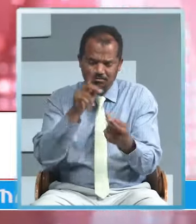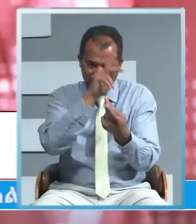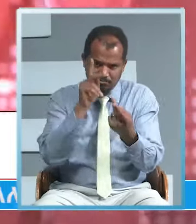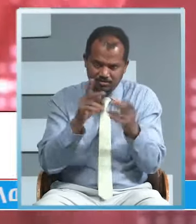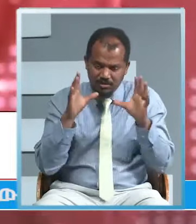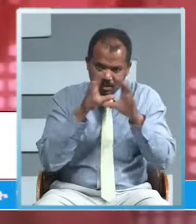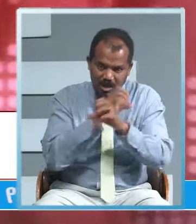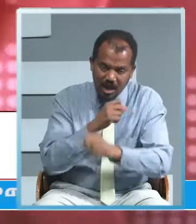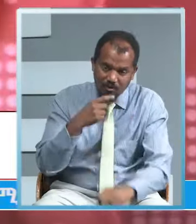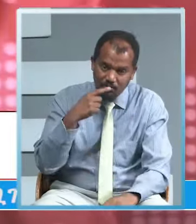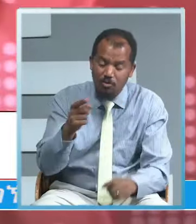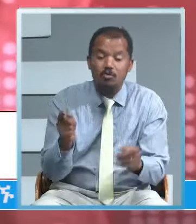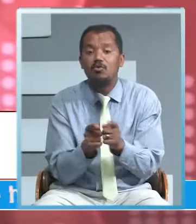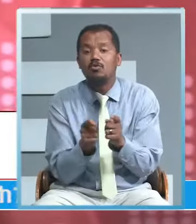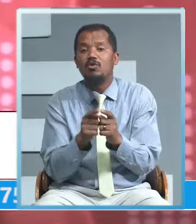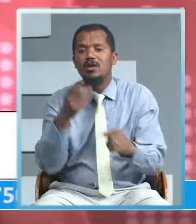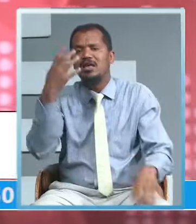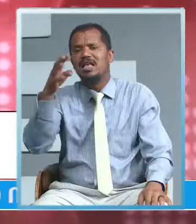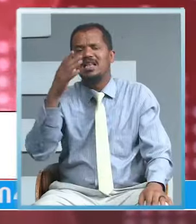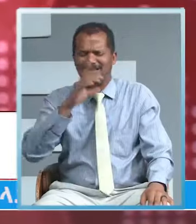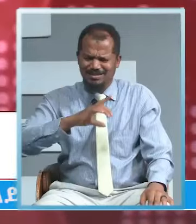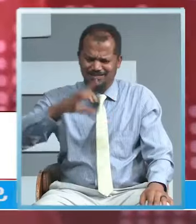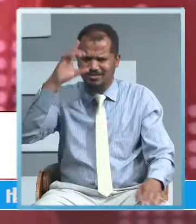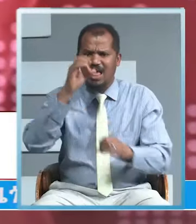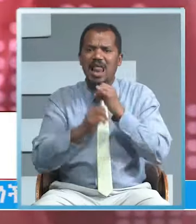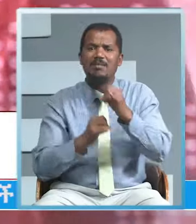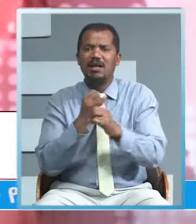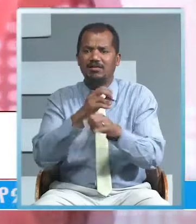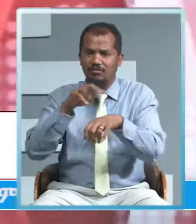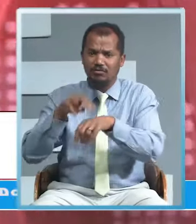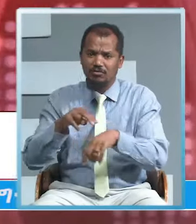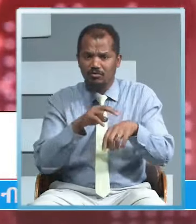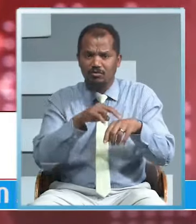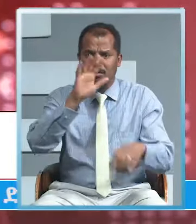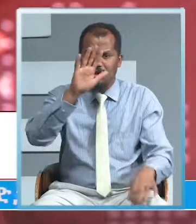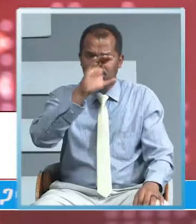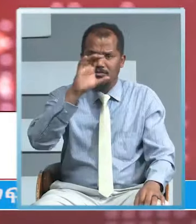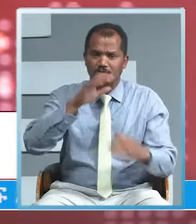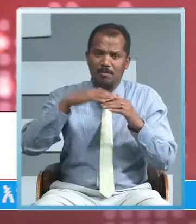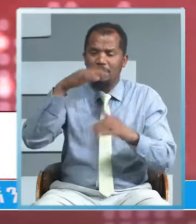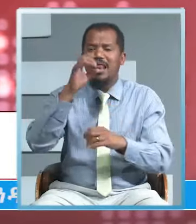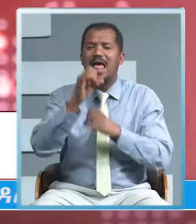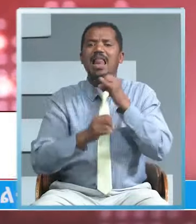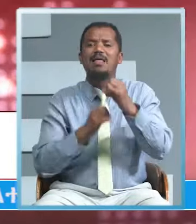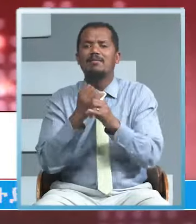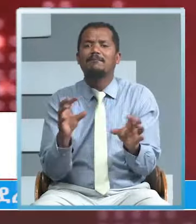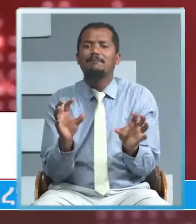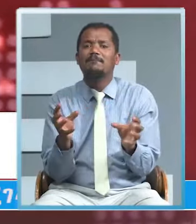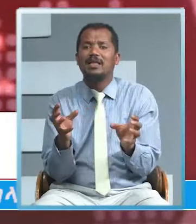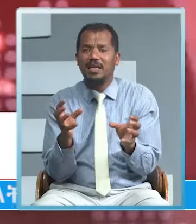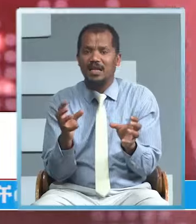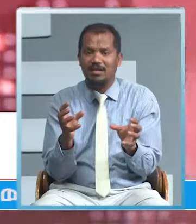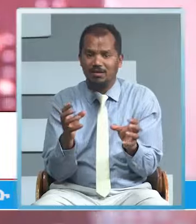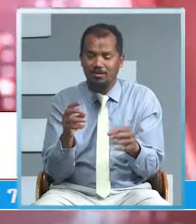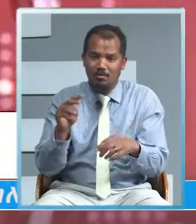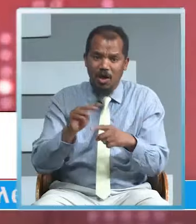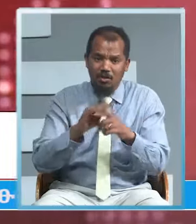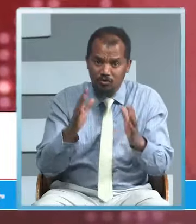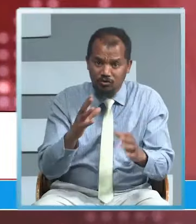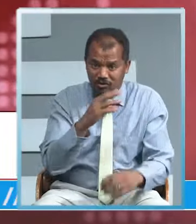በስኬት ተጠናቋል ብለዋል። በጉባኤውም የ14 ከፍተኛ ዓለም አቀፍ ተቋማት ከ500 በላይ የዓለም አቀፍ መገናኛ ብዙሃን